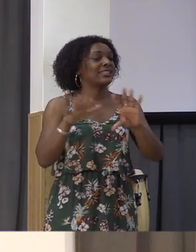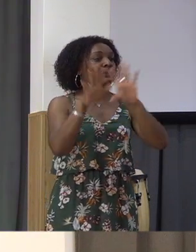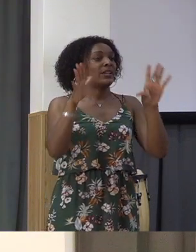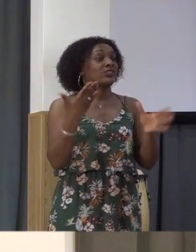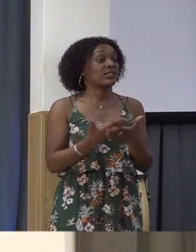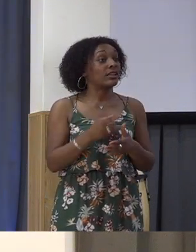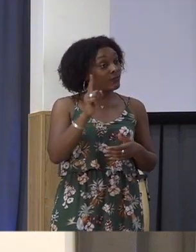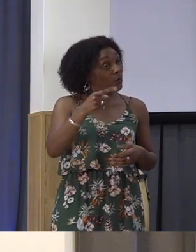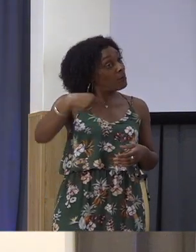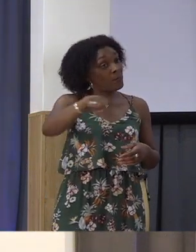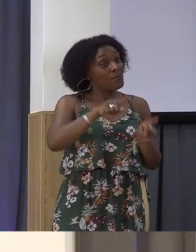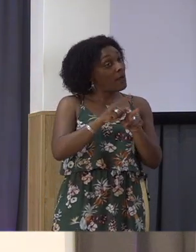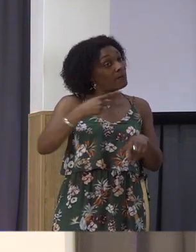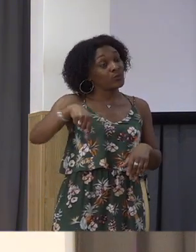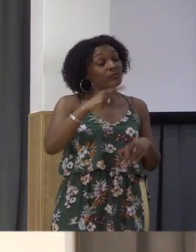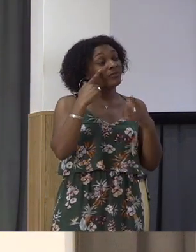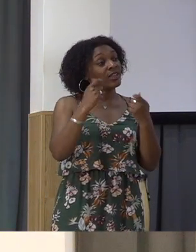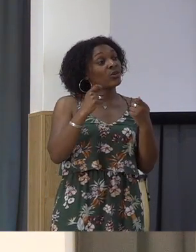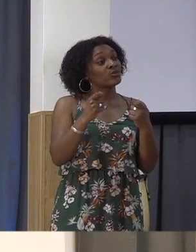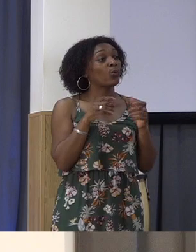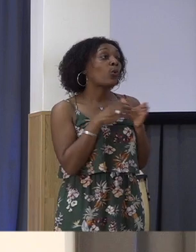Nous devons faire attention à cela.